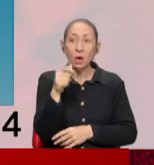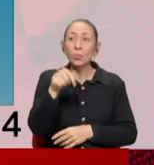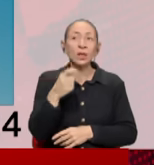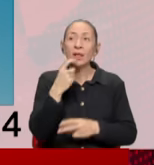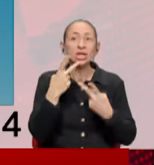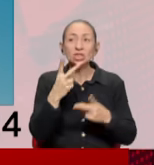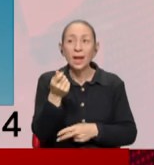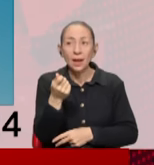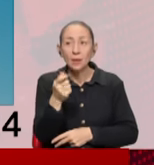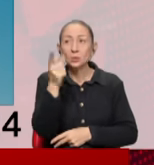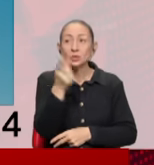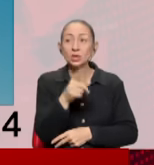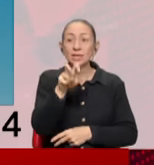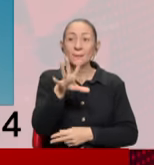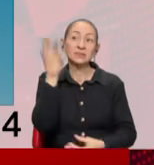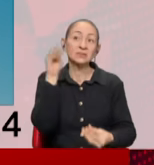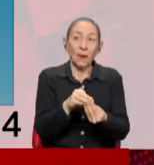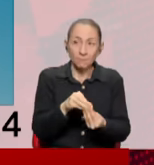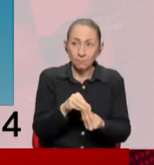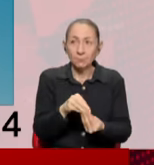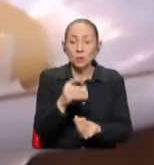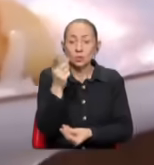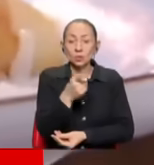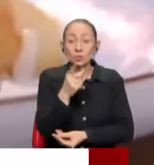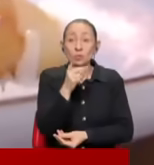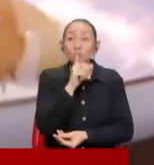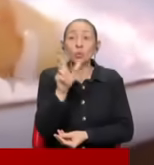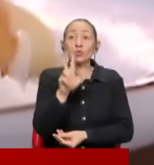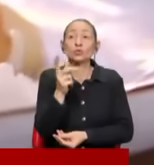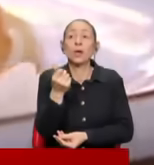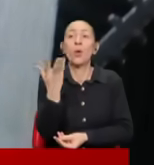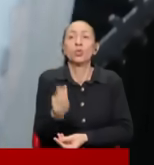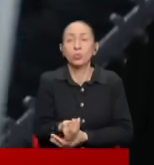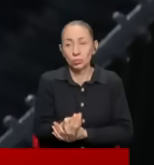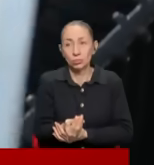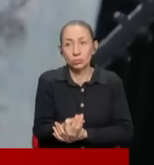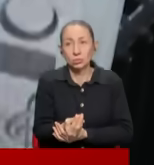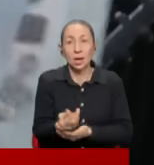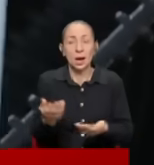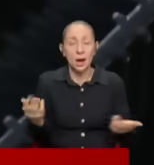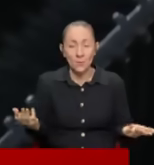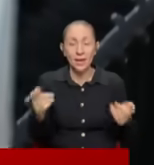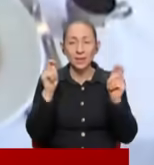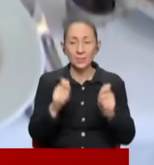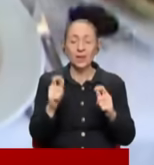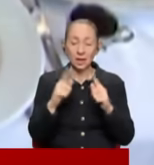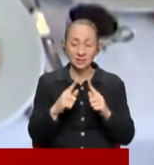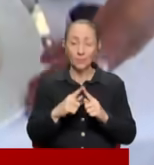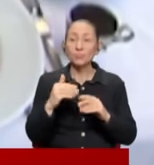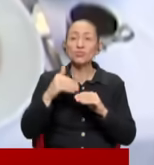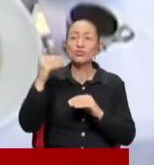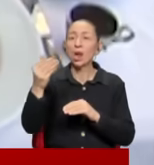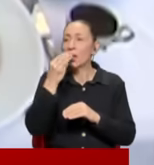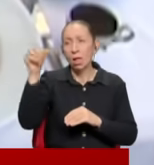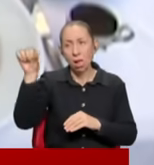yıl açıklanan rakam %85'lik artışla enflasyonun geldiği noktayı da ortaya koydu ama yapılan hesap ne